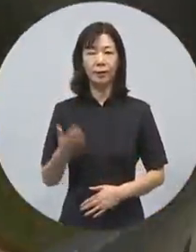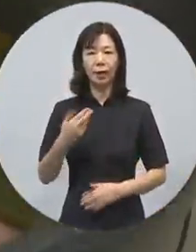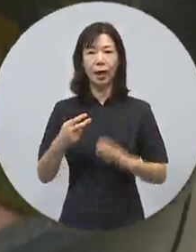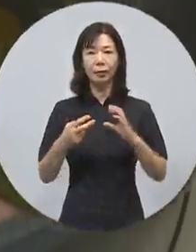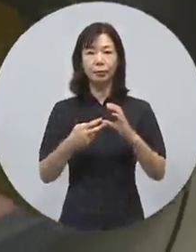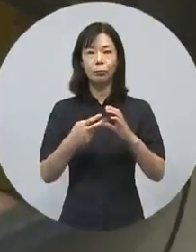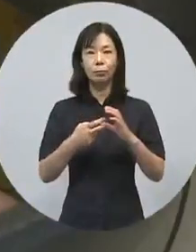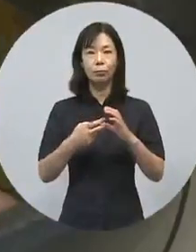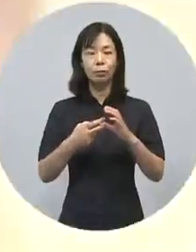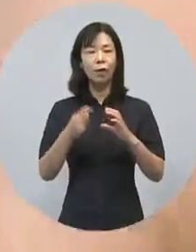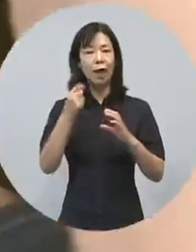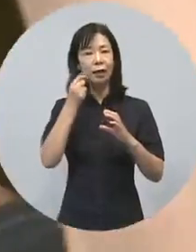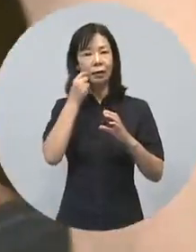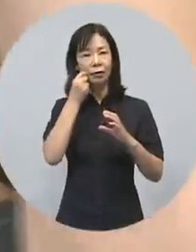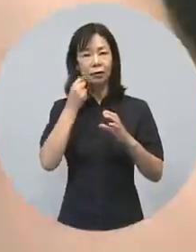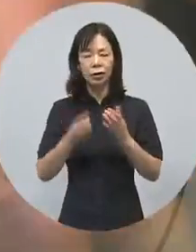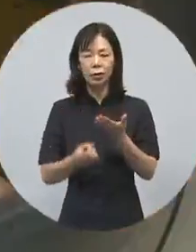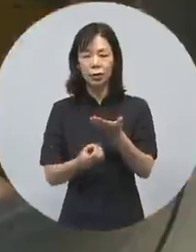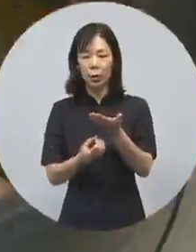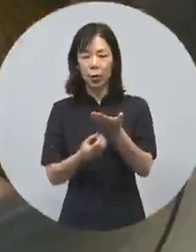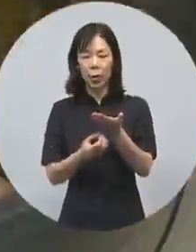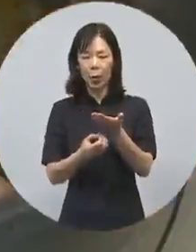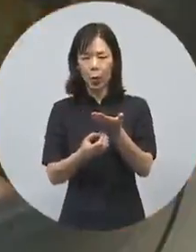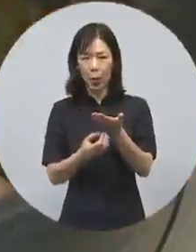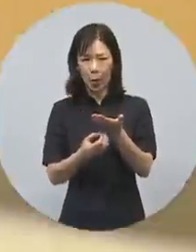に火が通るまで炒めます。